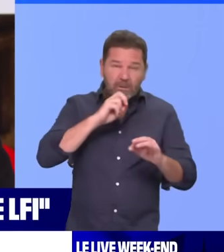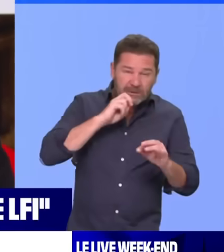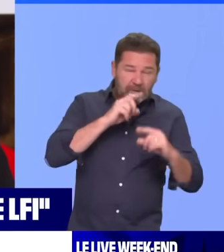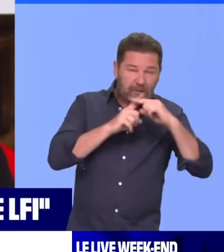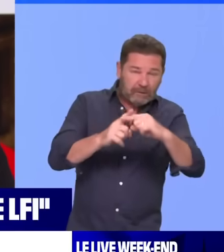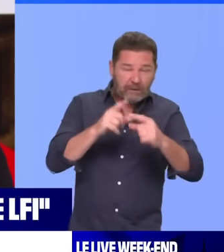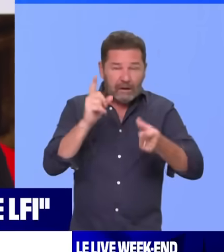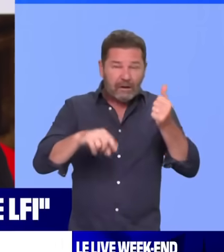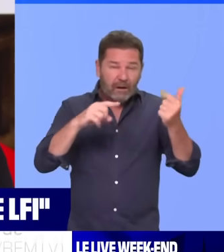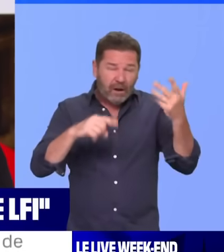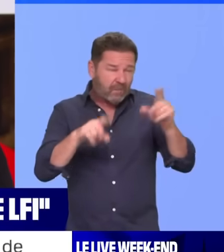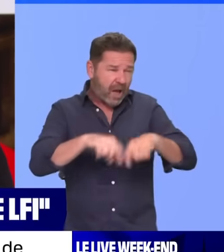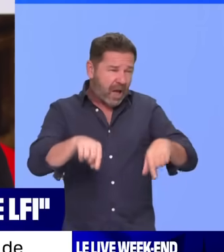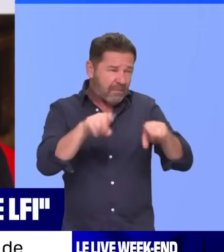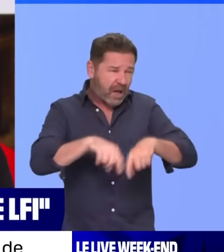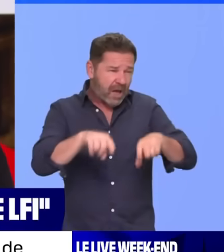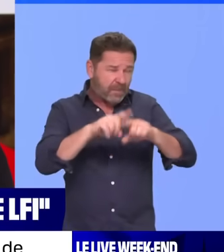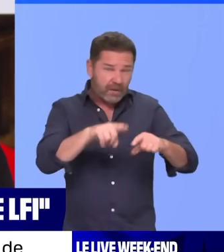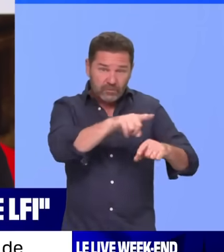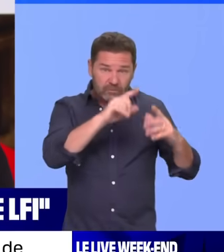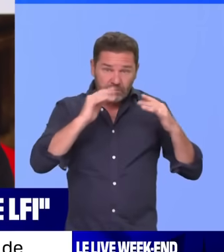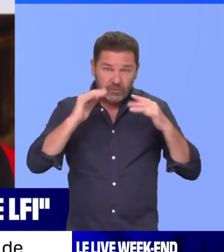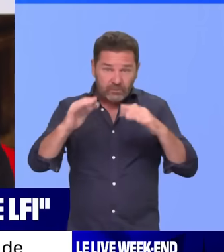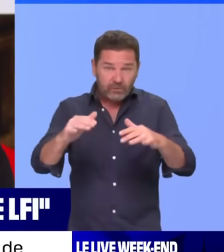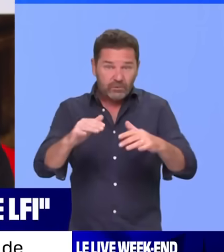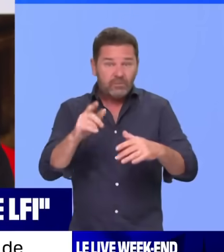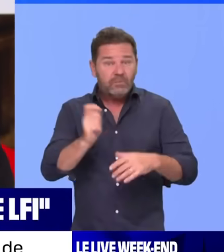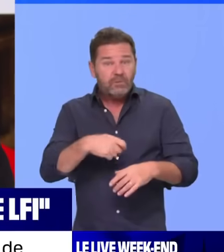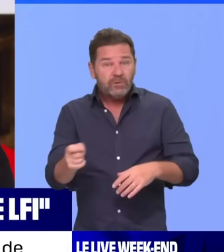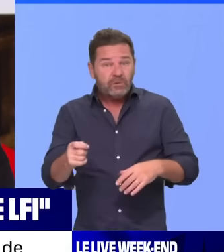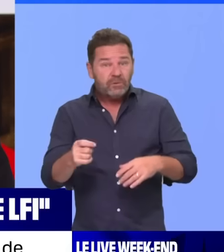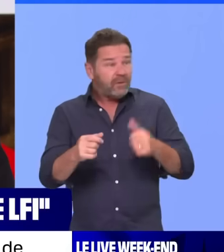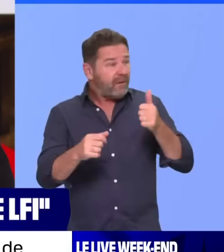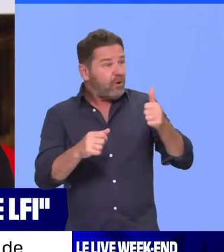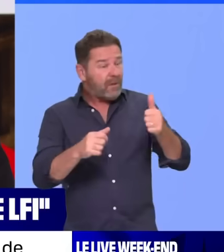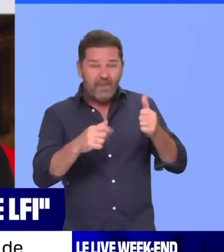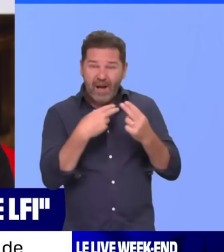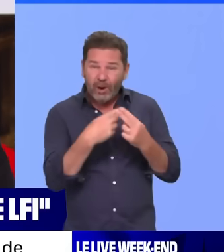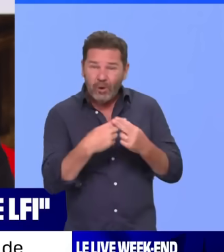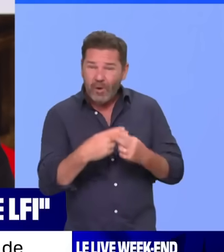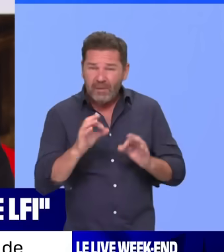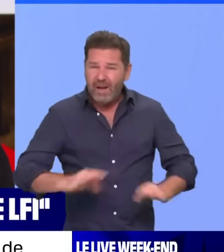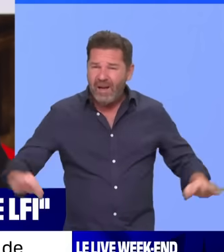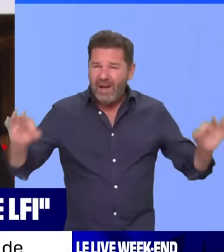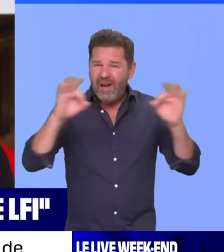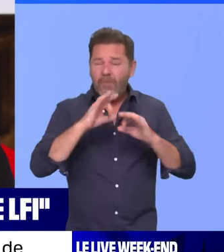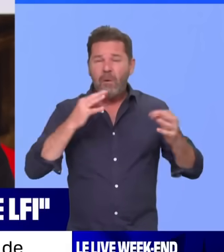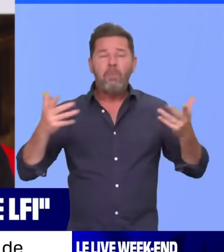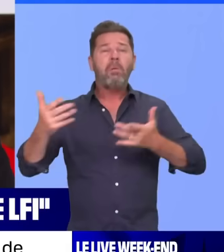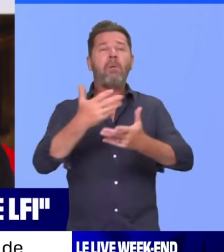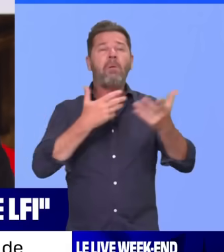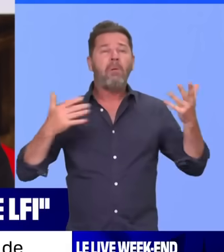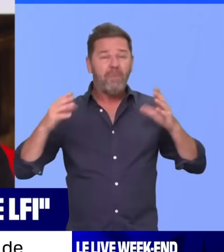insoumise des militantes et des militants politiques et des responsables que nous sommes sans jamais l'étayer concrètement sans jamais jamais donner d'éléments